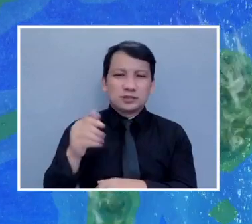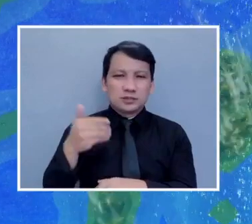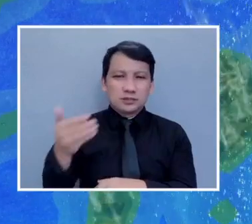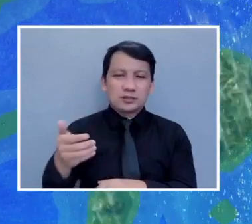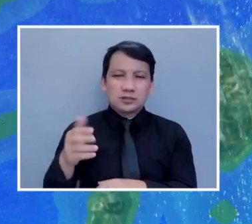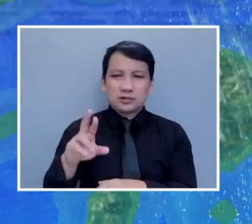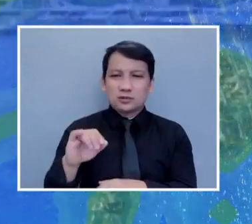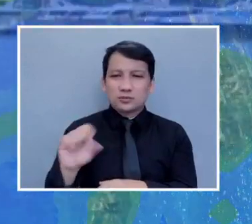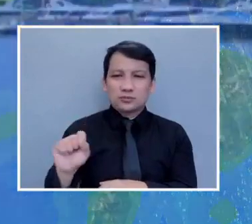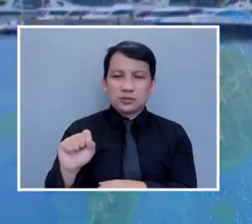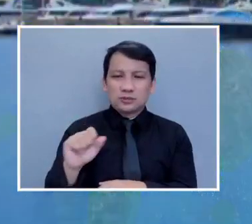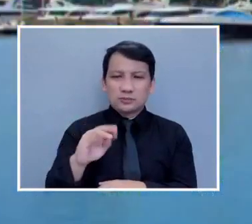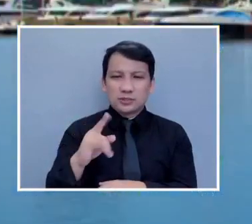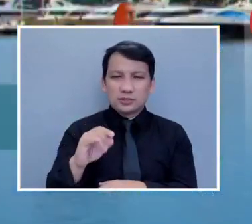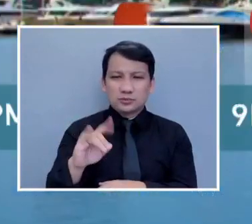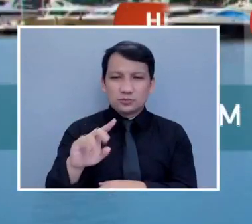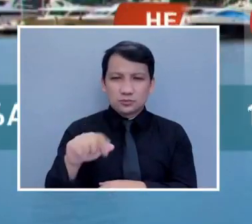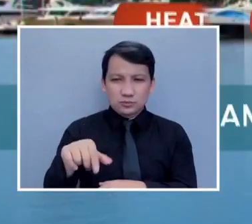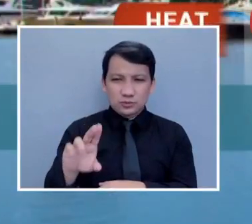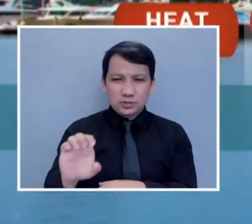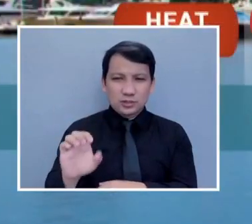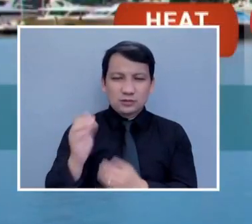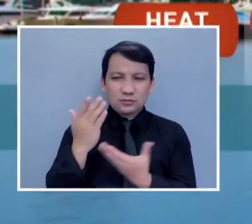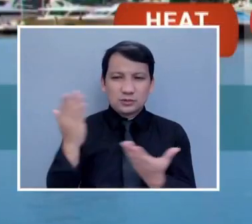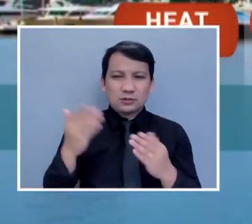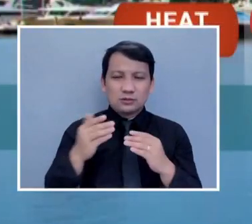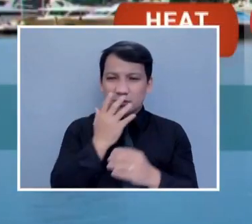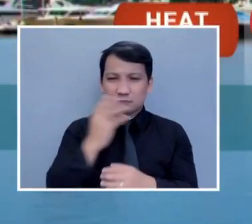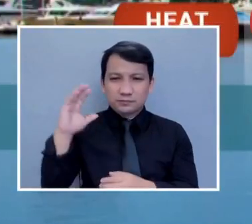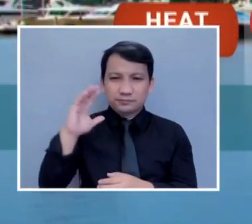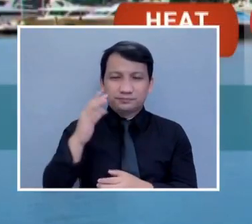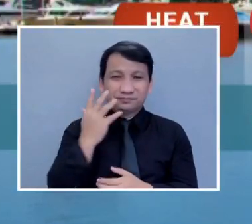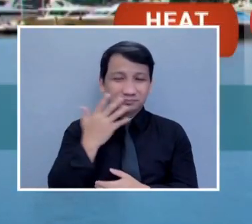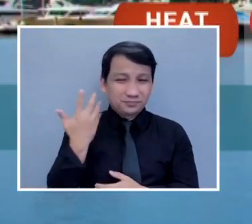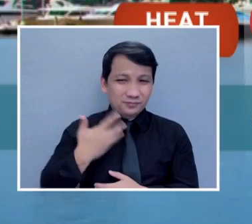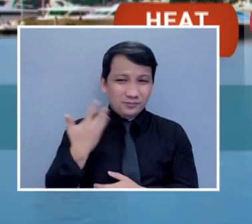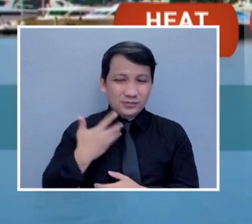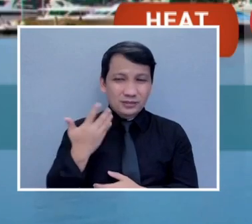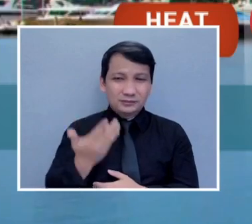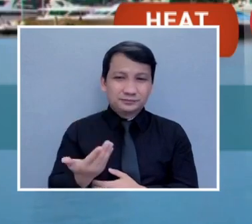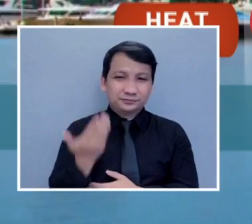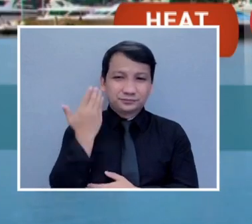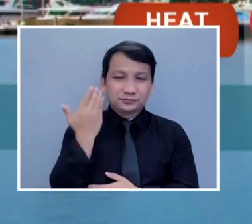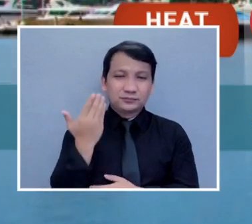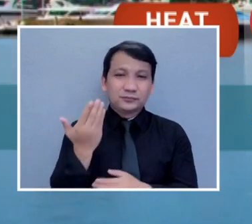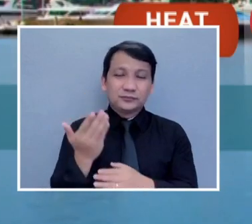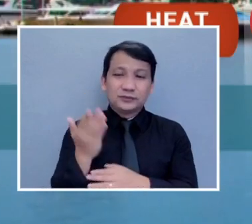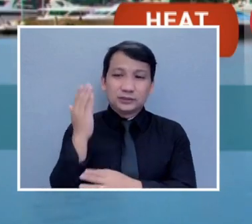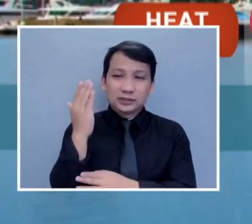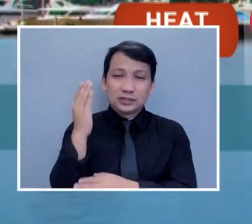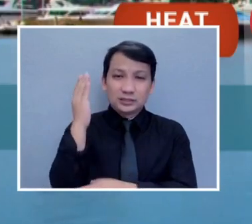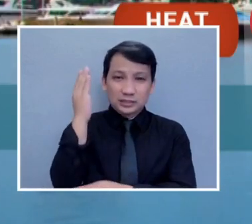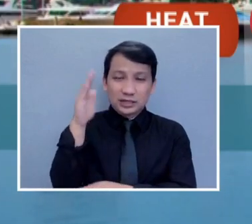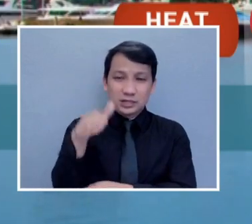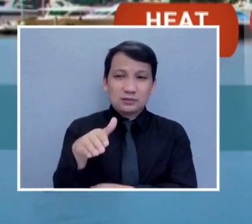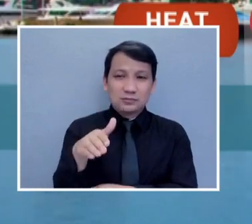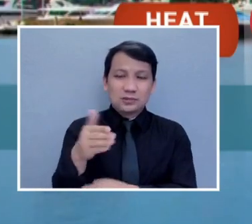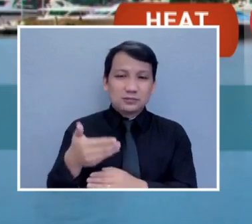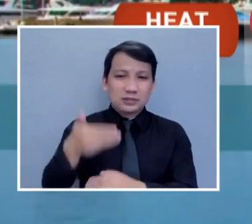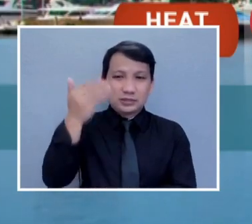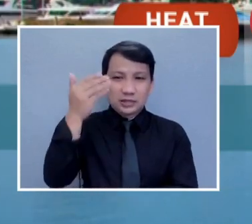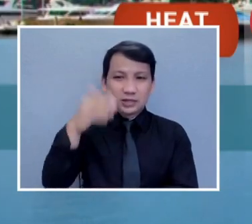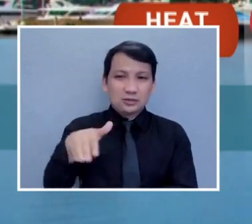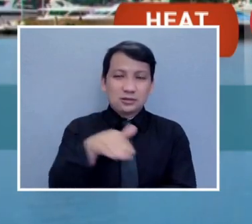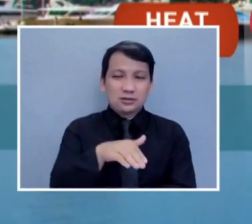Marinduque. Dito po sa Metro Manila, maaraw at mainit pa rin bandang umaga pero pagsapit ng tanghali, mataas ang tsansa ng